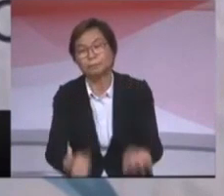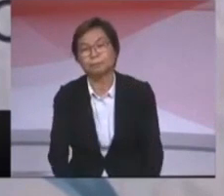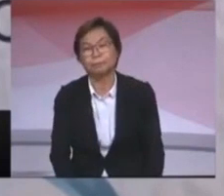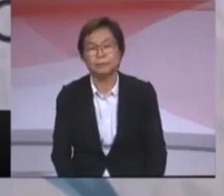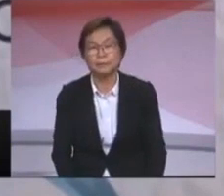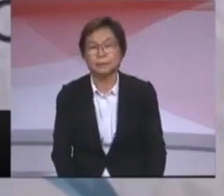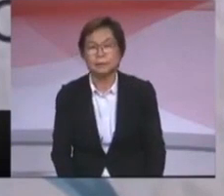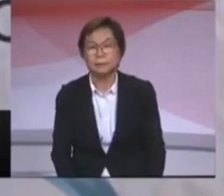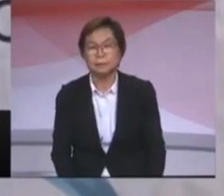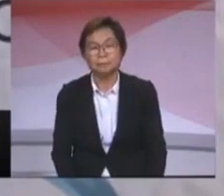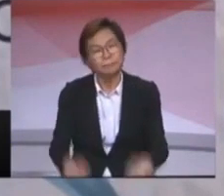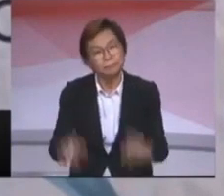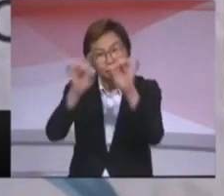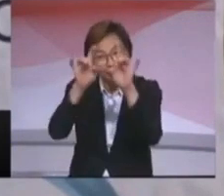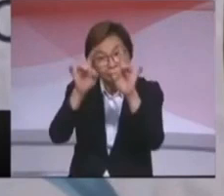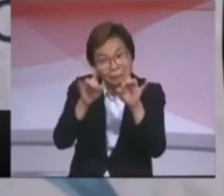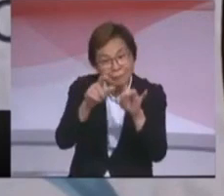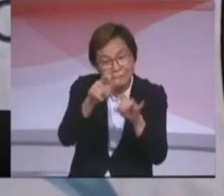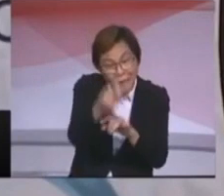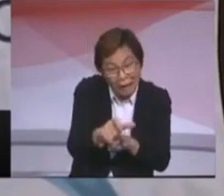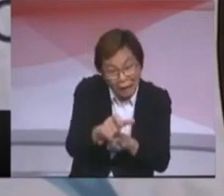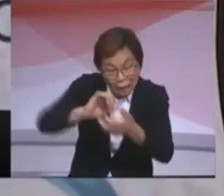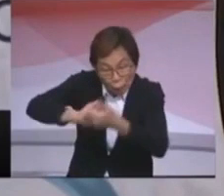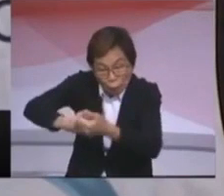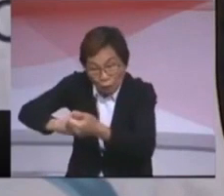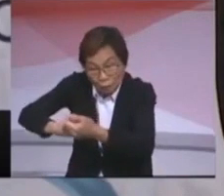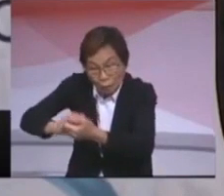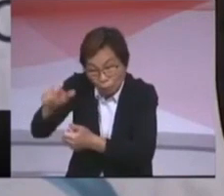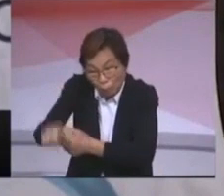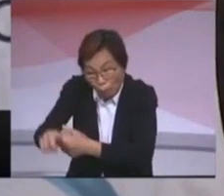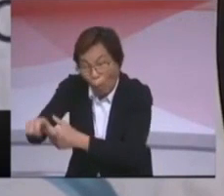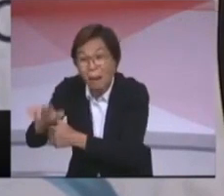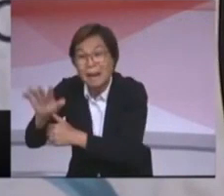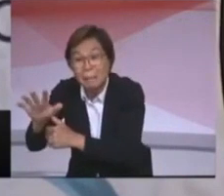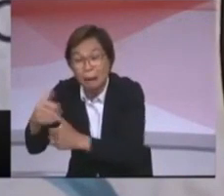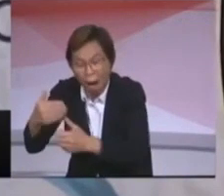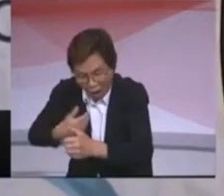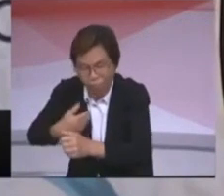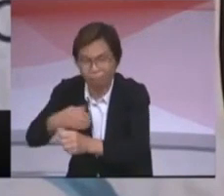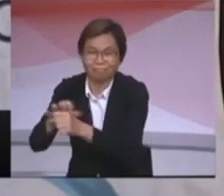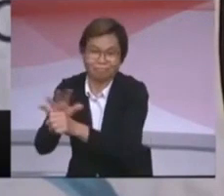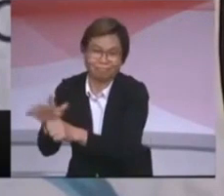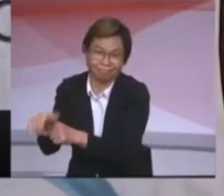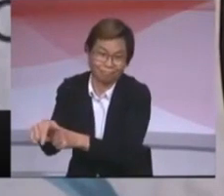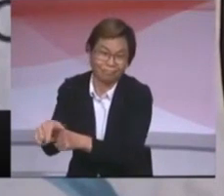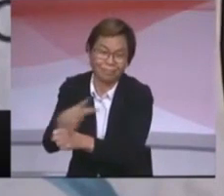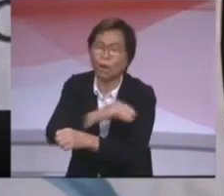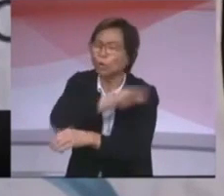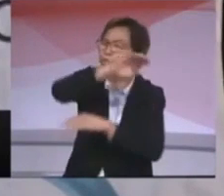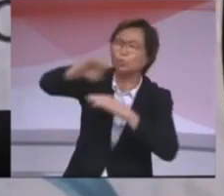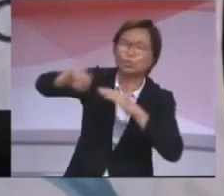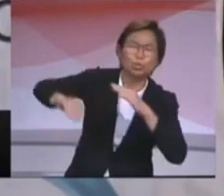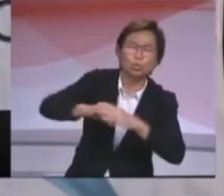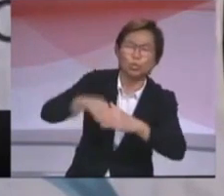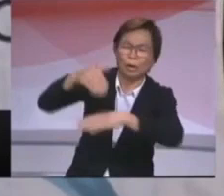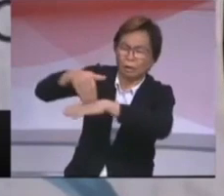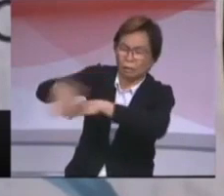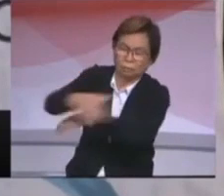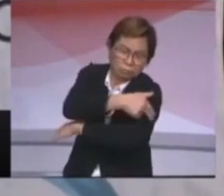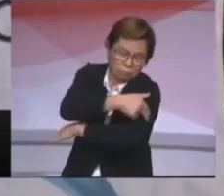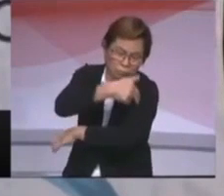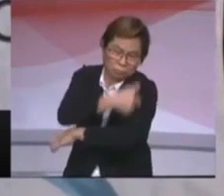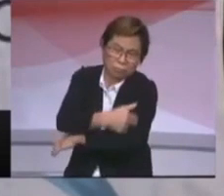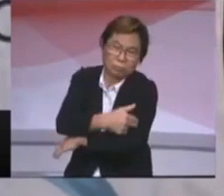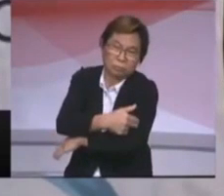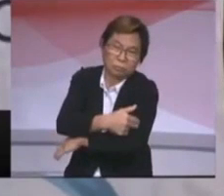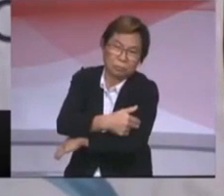Hasil saringan kontak rapat telah mengesan sebanyak 5 lagi kes positif COVID-19 dan semua kes telah dimasukkan ke